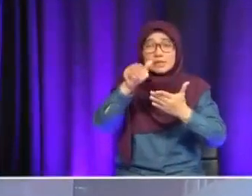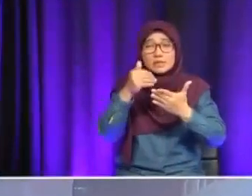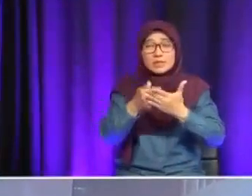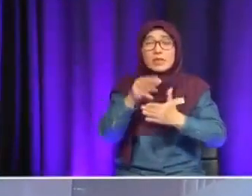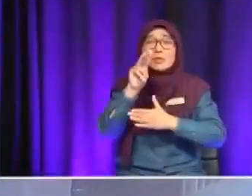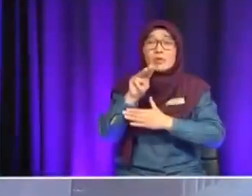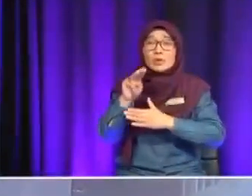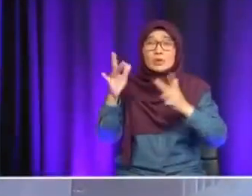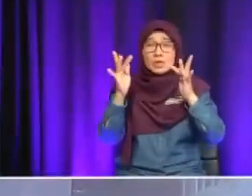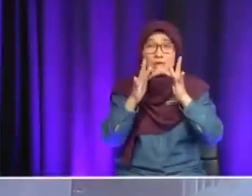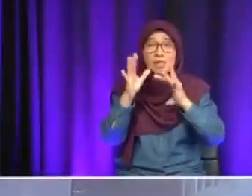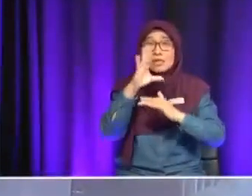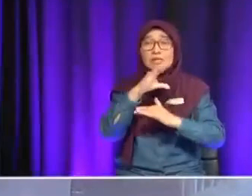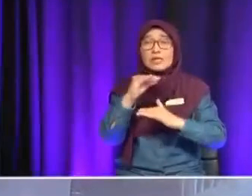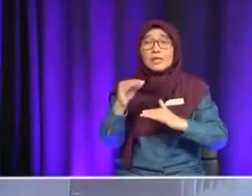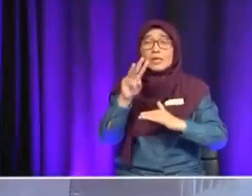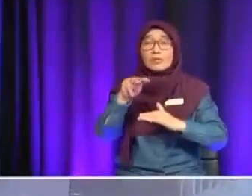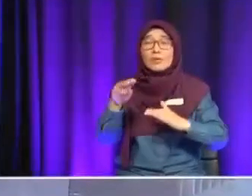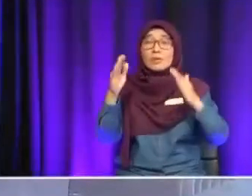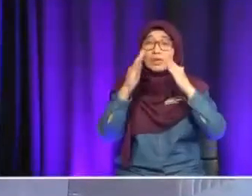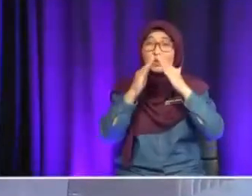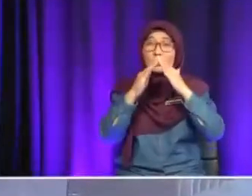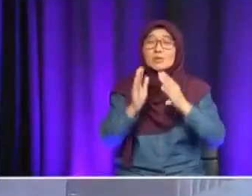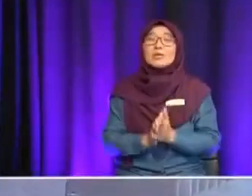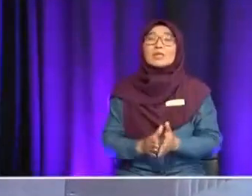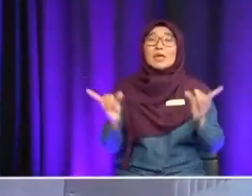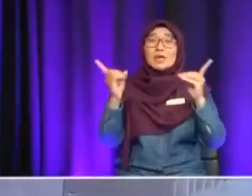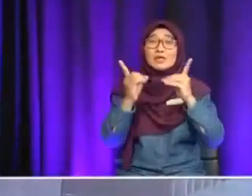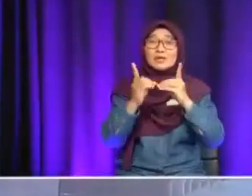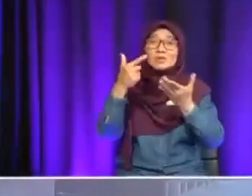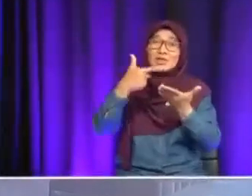menonton kami hingga ke hujung siaran. InsyaAllah kita bertemu lagi